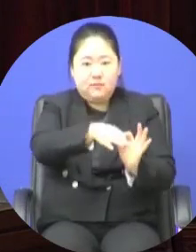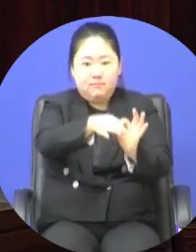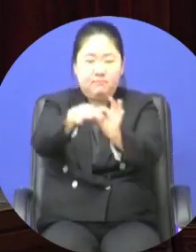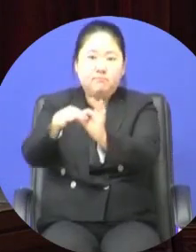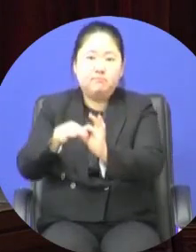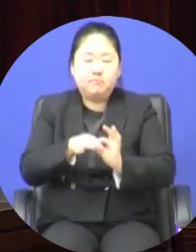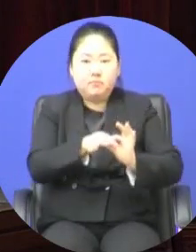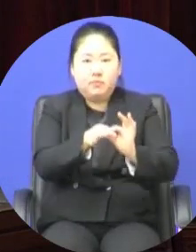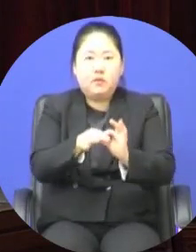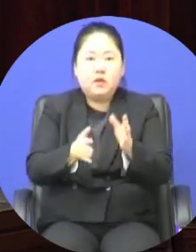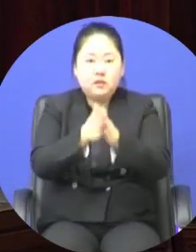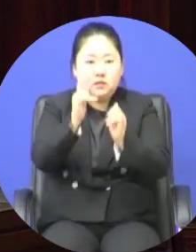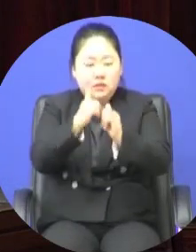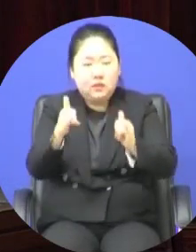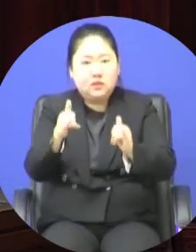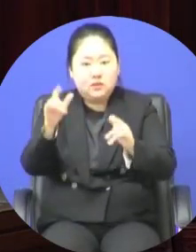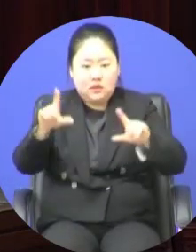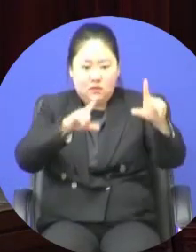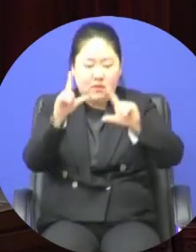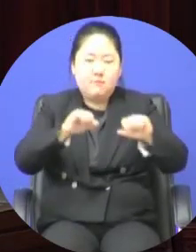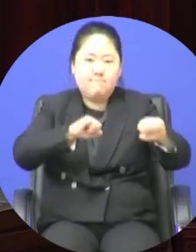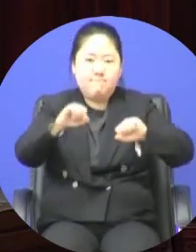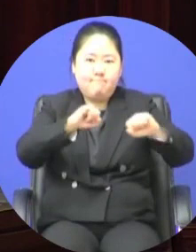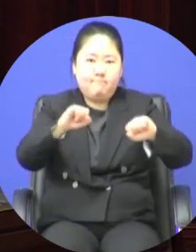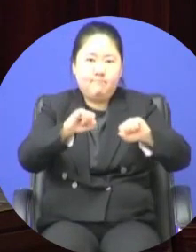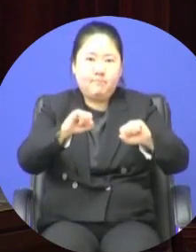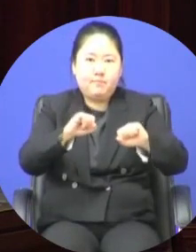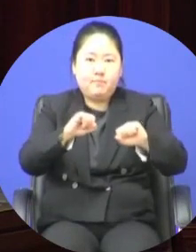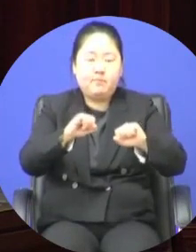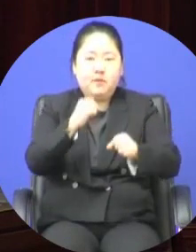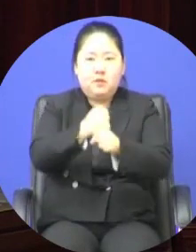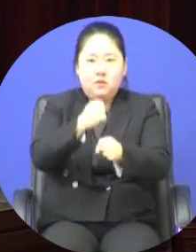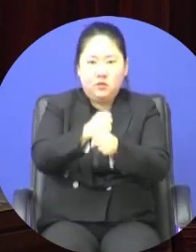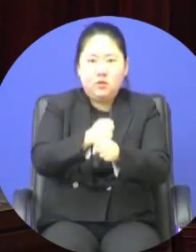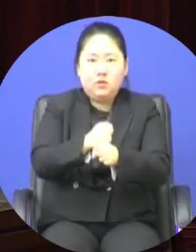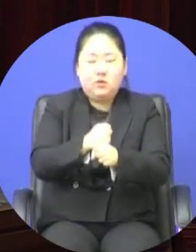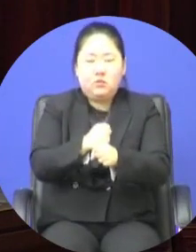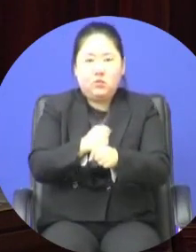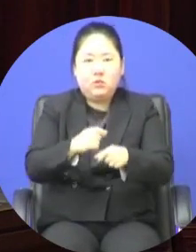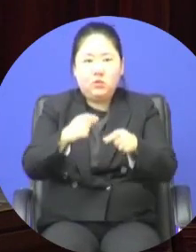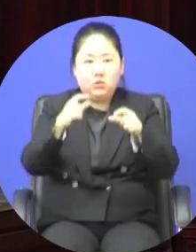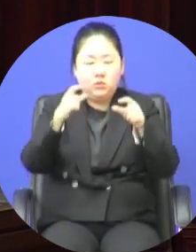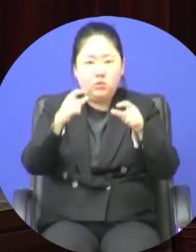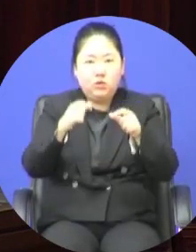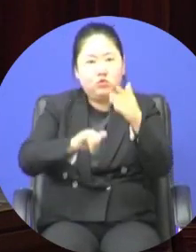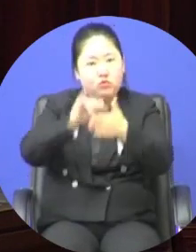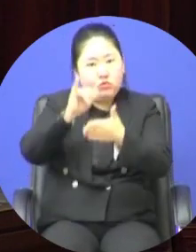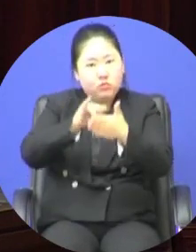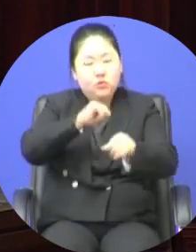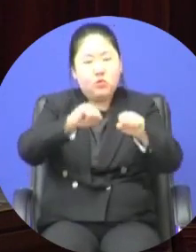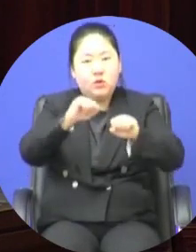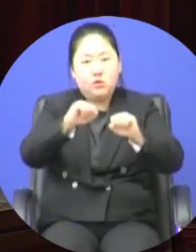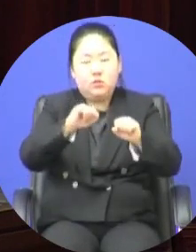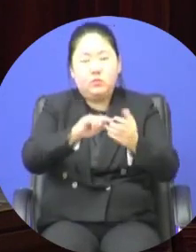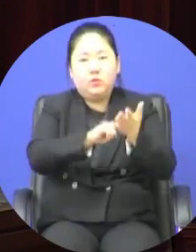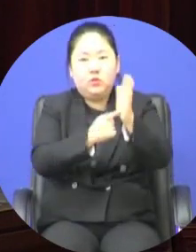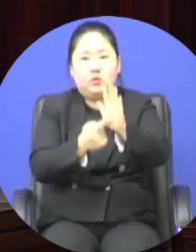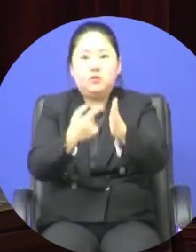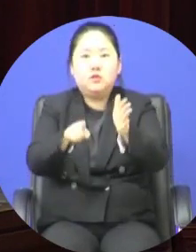스며들어 시민의 삶에 활력을 주고 문화와 산업을 이끌어갈 로컬 크리에이터 성장의 밑거름이 되도록